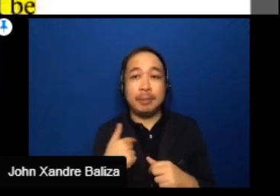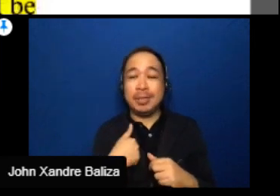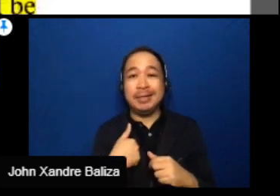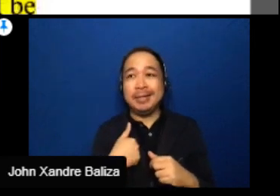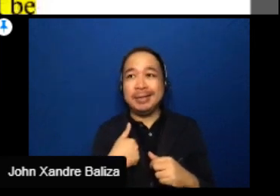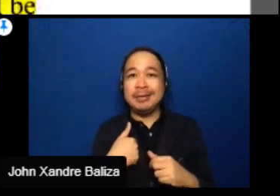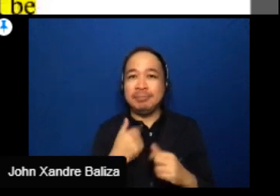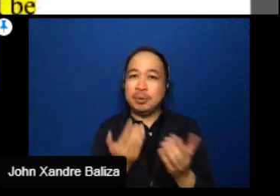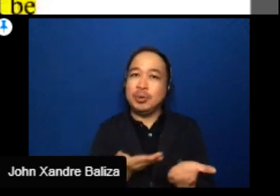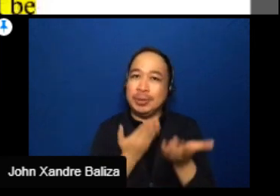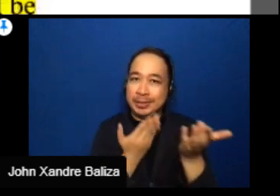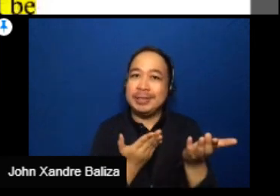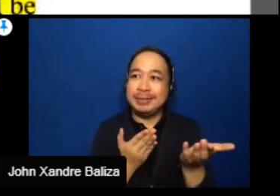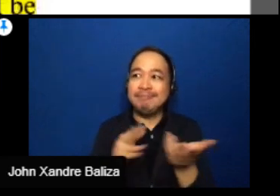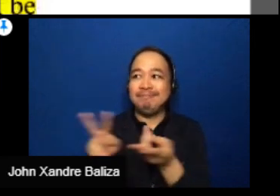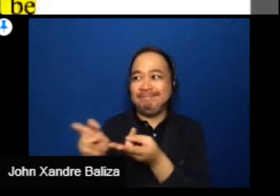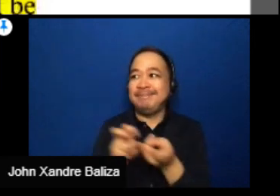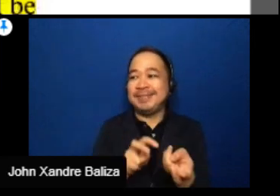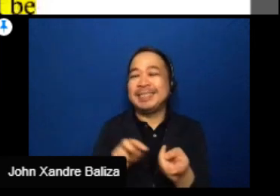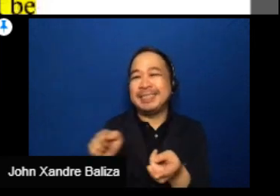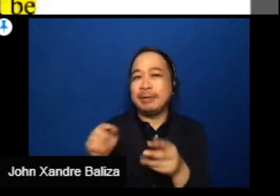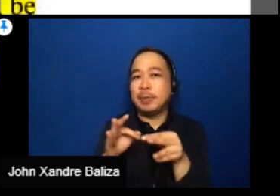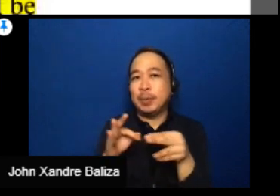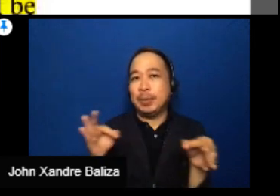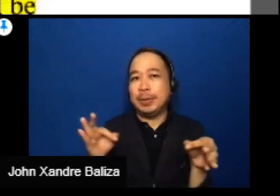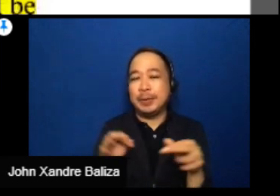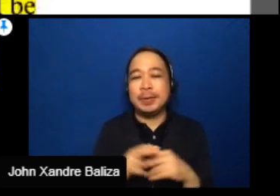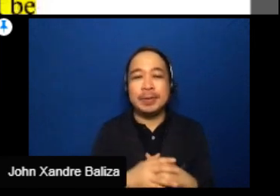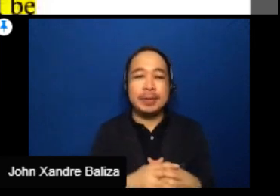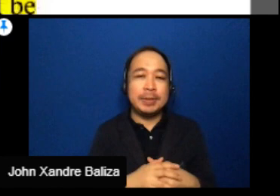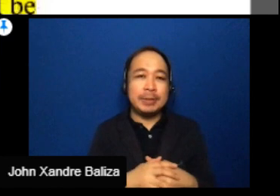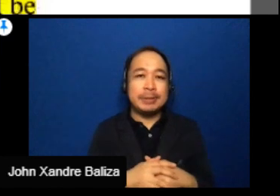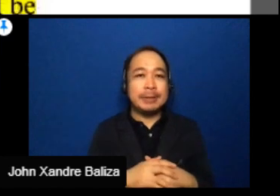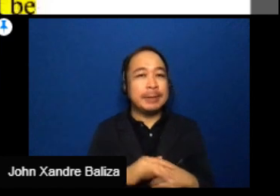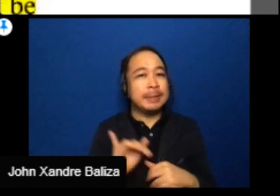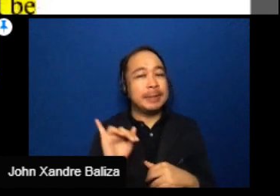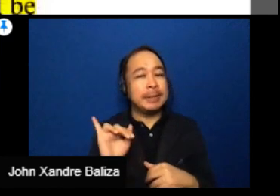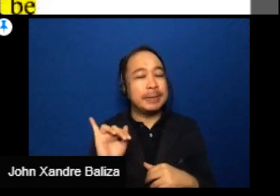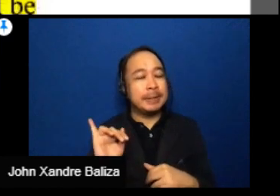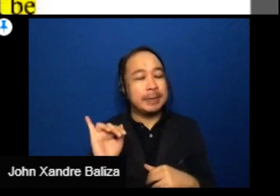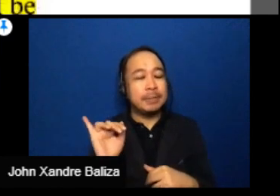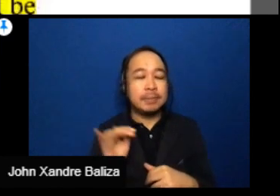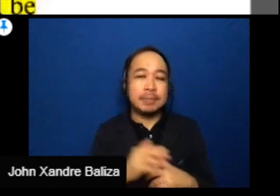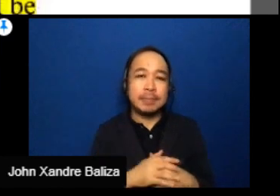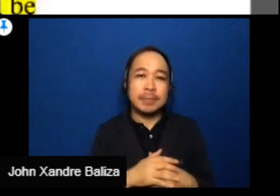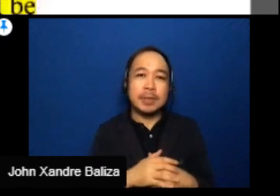Похоже, мы заблудились, как на русском языке говорят, в 3 соснах.